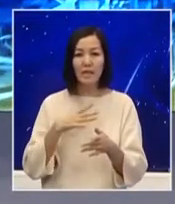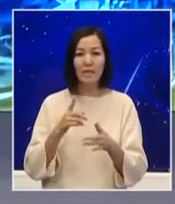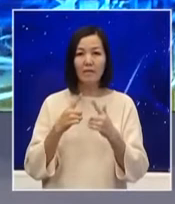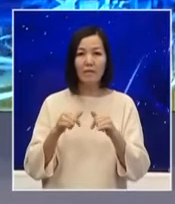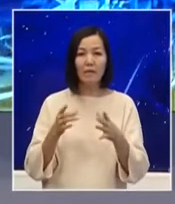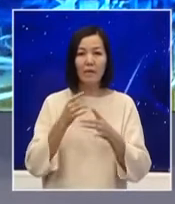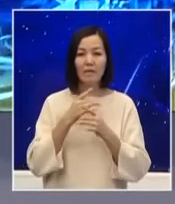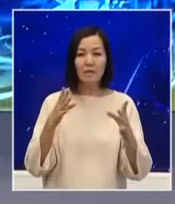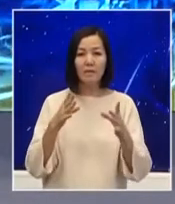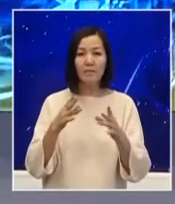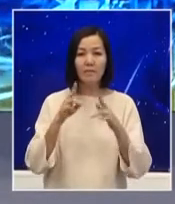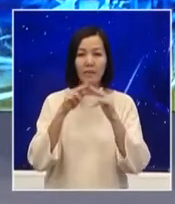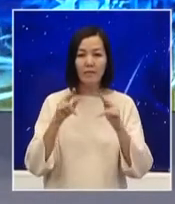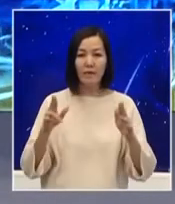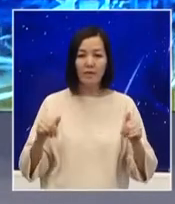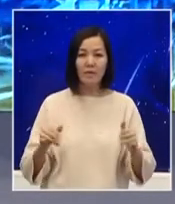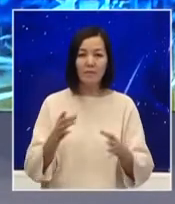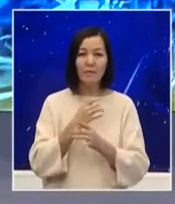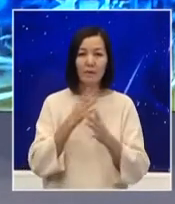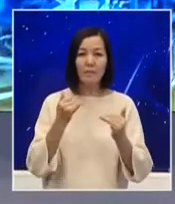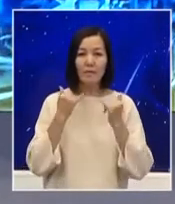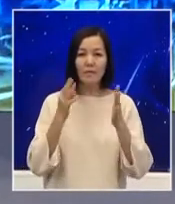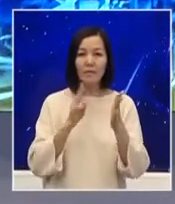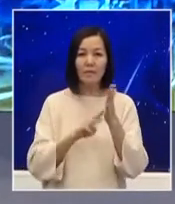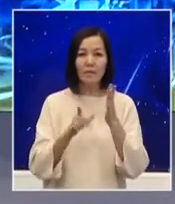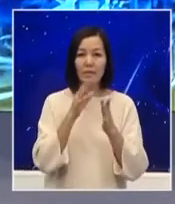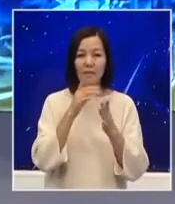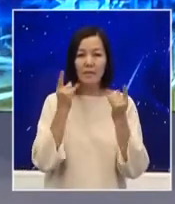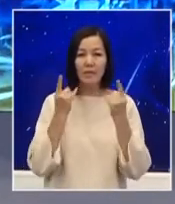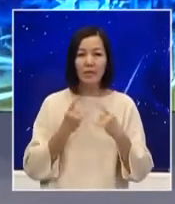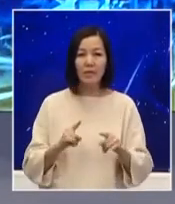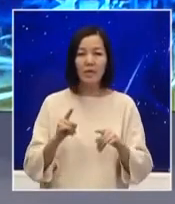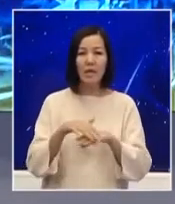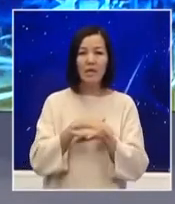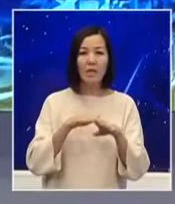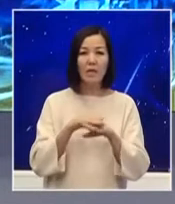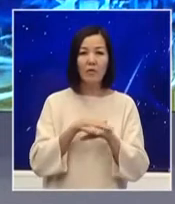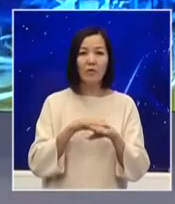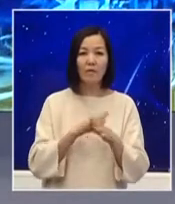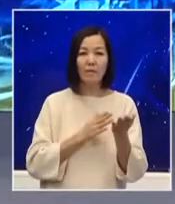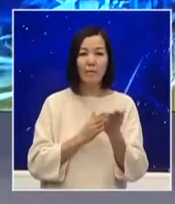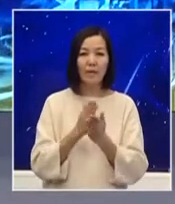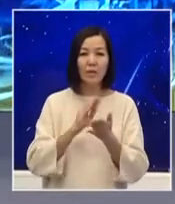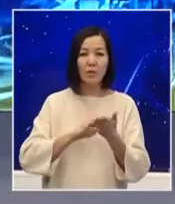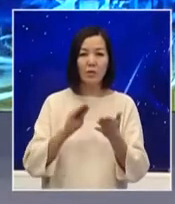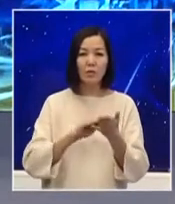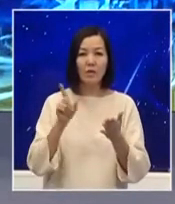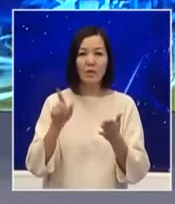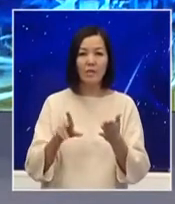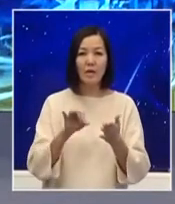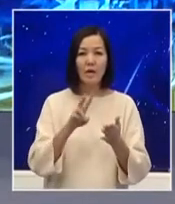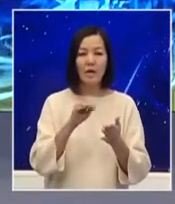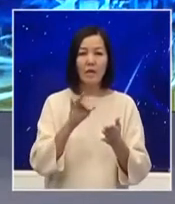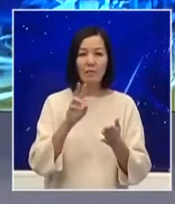состоялась во дворце торжеств. Оба мероприятия посвящены 90-летию со дня рождения народного публициста, политика и журналиста